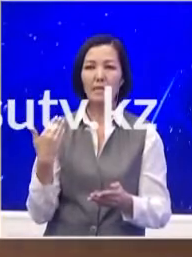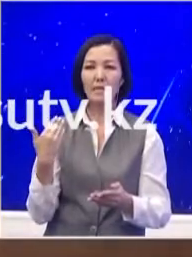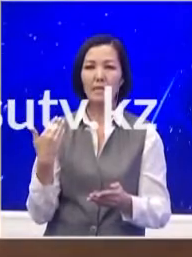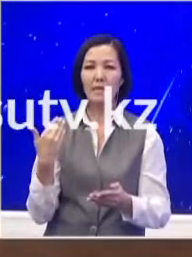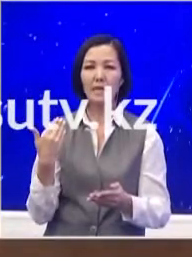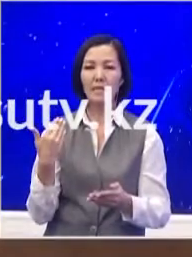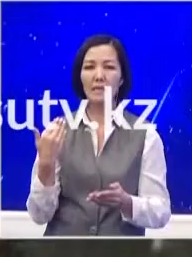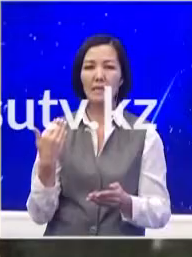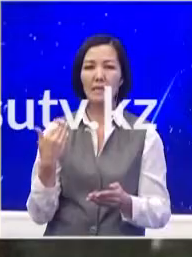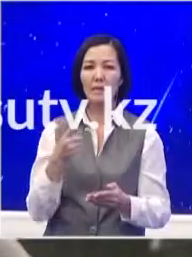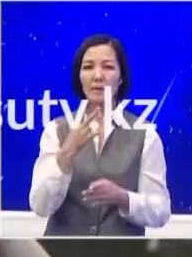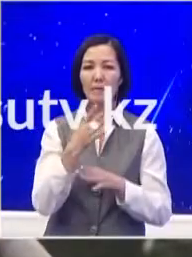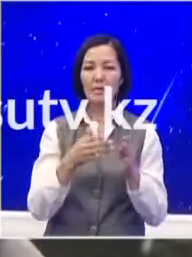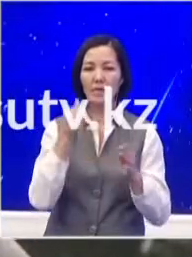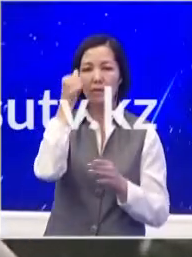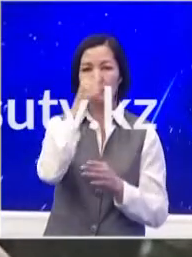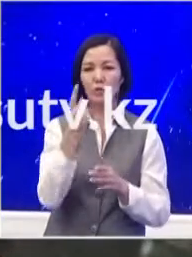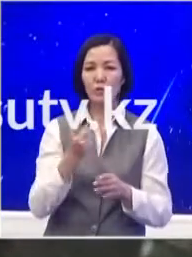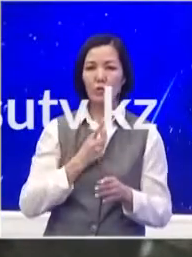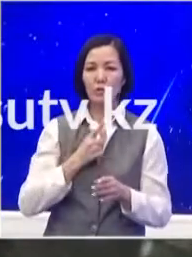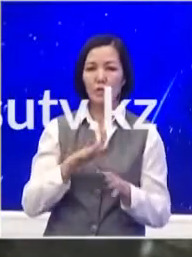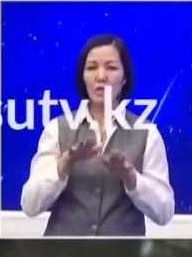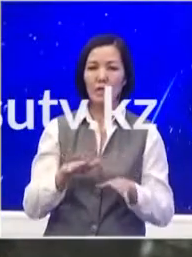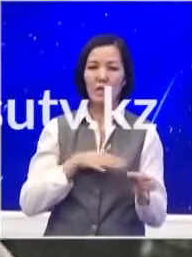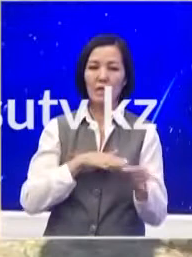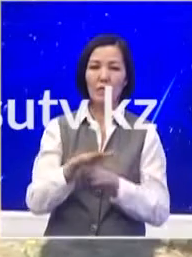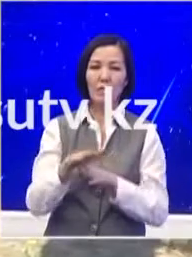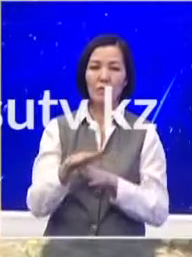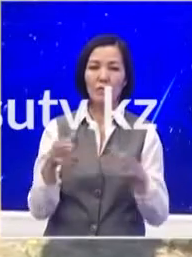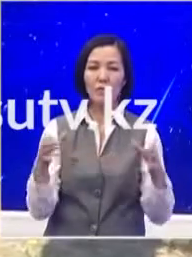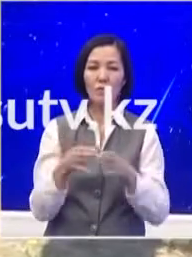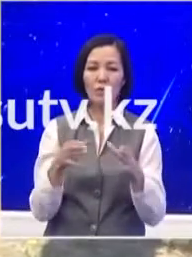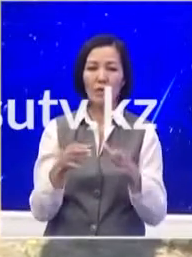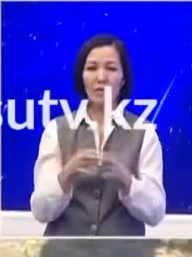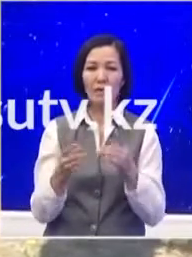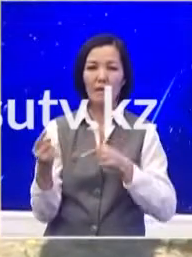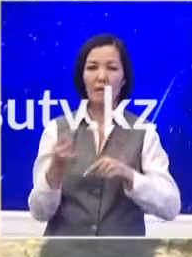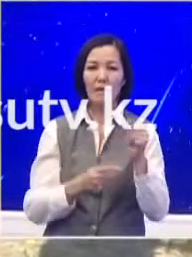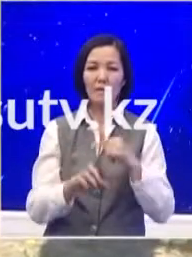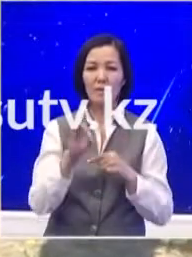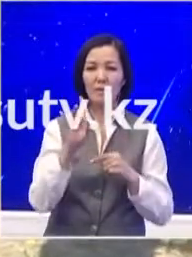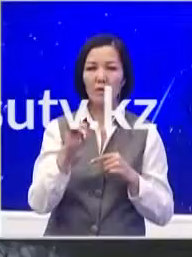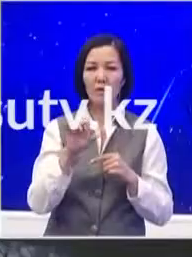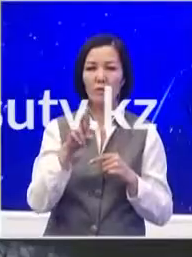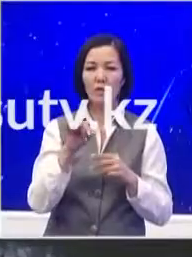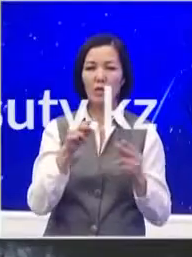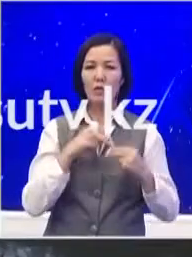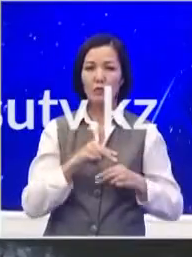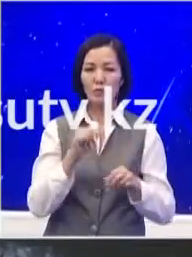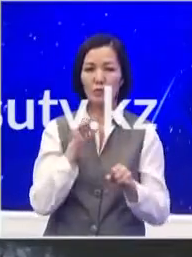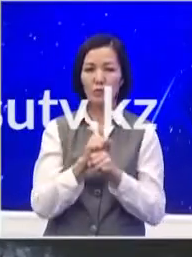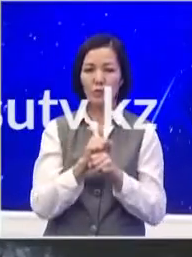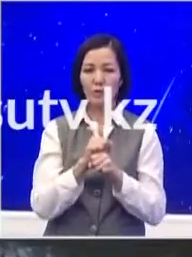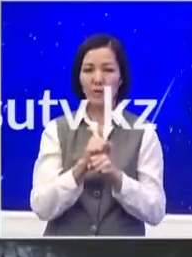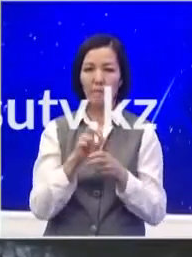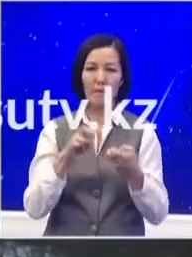үшін 1,5 жыл күткен. Жергілікті атқарушы органдар бейғамдығынан жеке кәсіпкер Рустам Жошқынов жұмысын жүргізе алмай